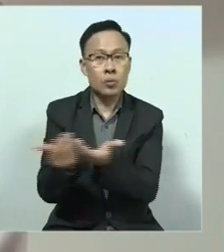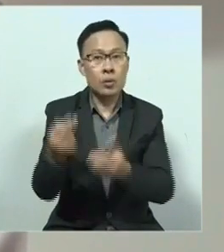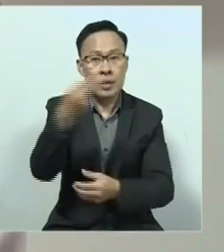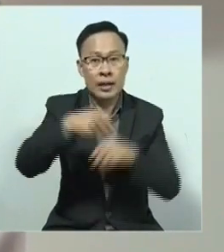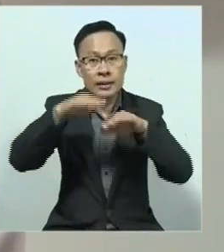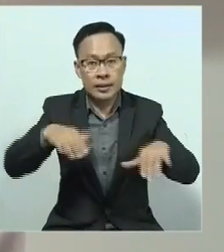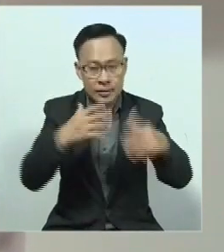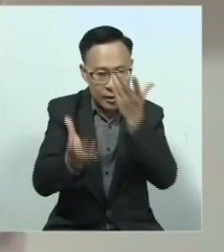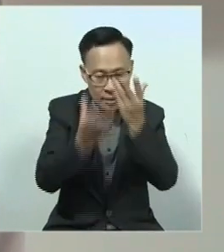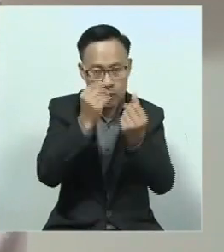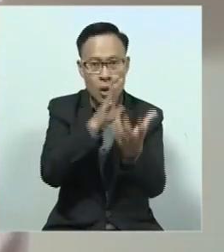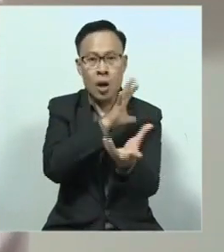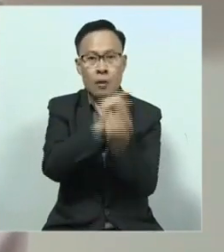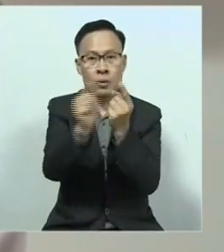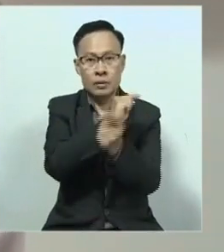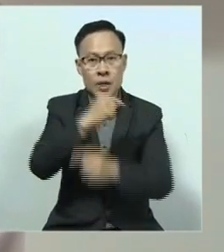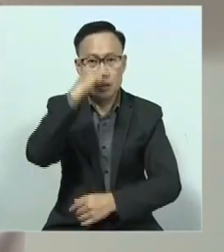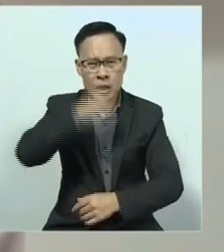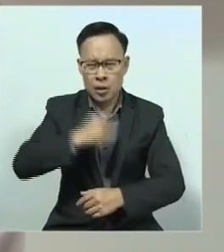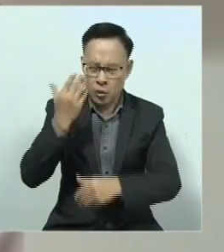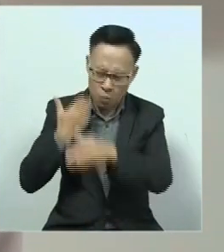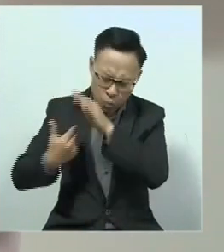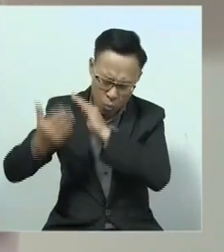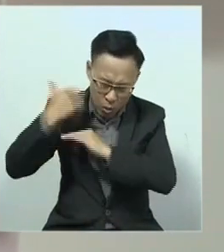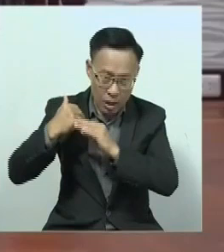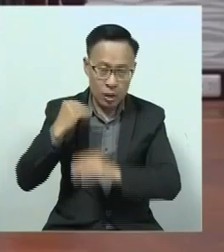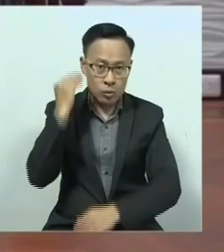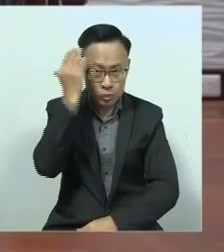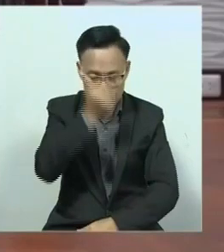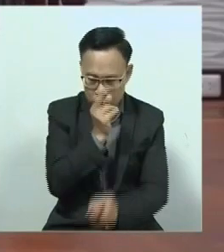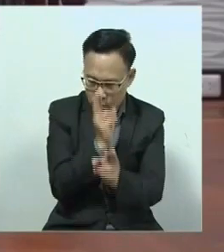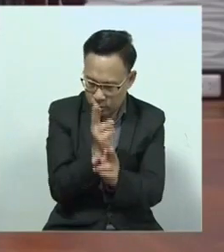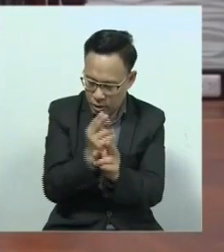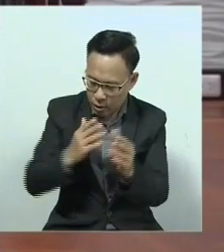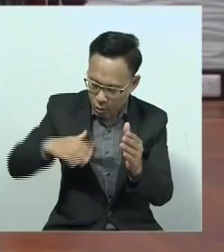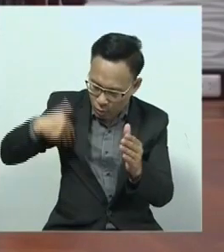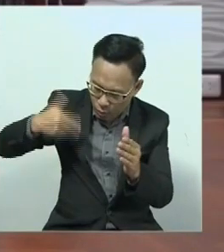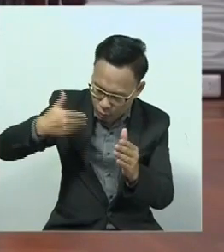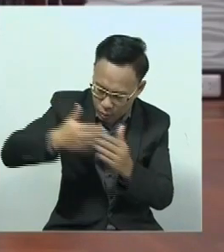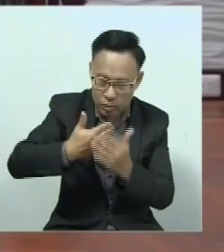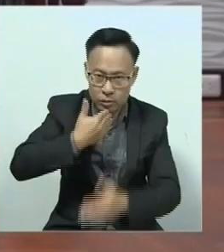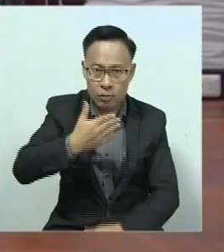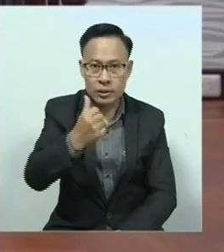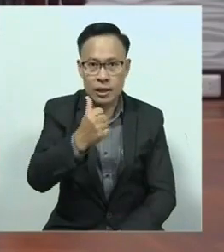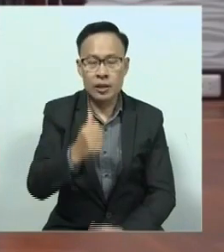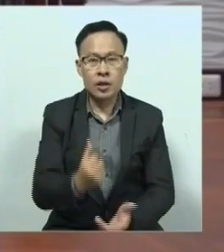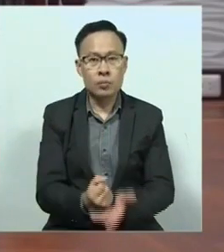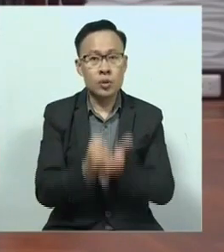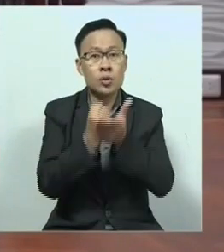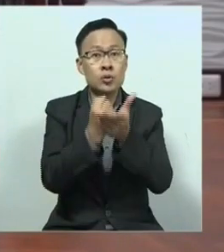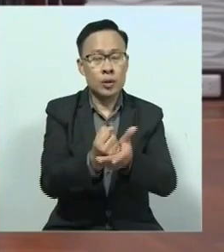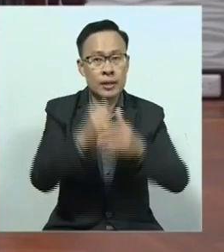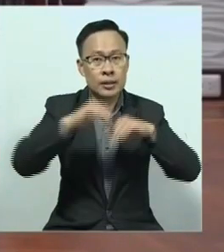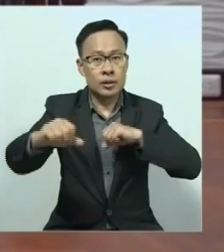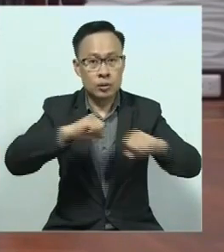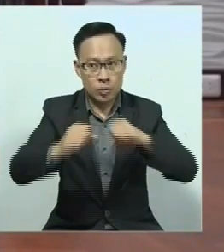ามของอารยธรรมไทยอันเก่าแก่และสวยงามแรงบันดาลใจของน้องน้องเยาวชนลูกหลานเ